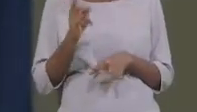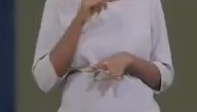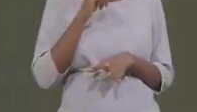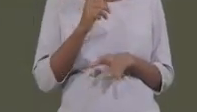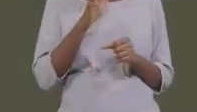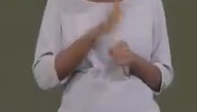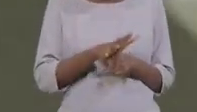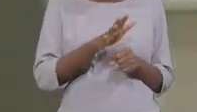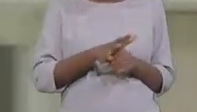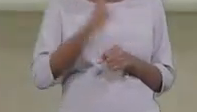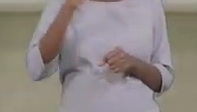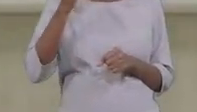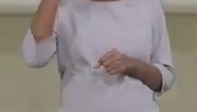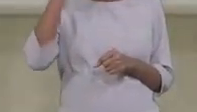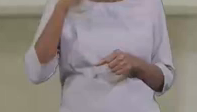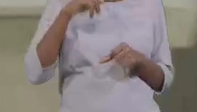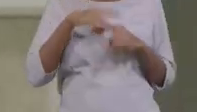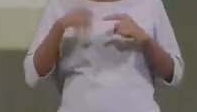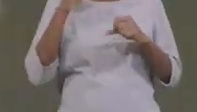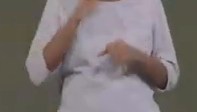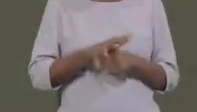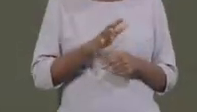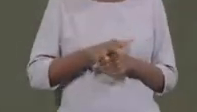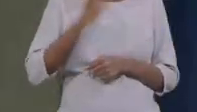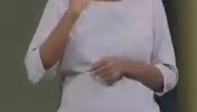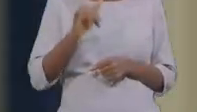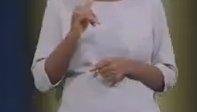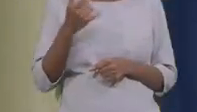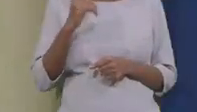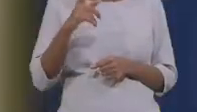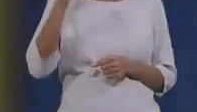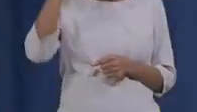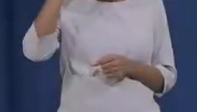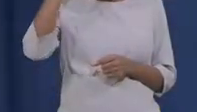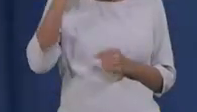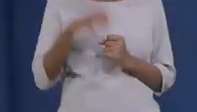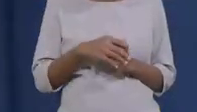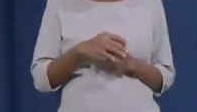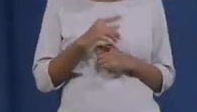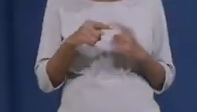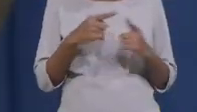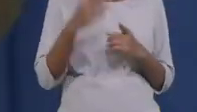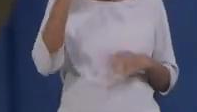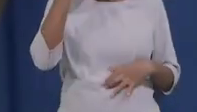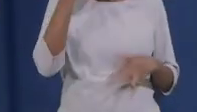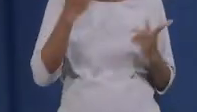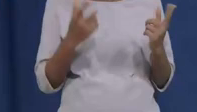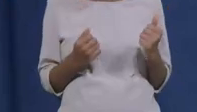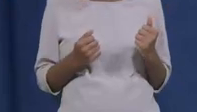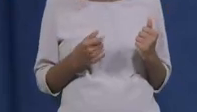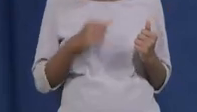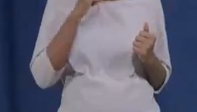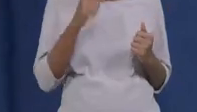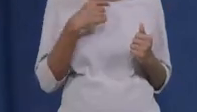ces gens-là qui n'étaient pas sous l'empire de Dieu, mais du diable. Quand la